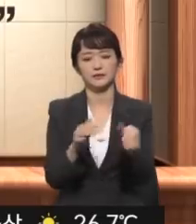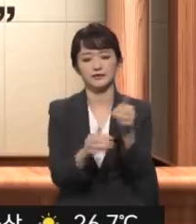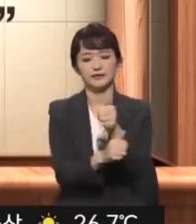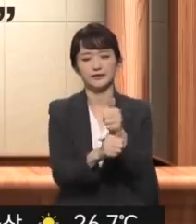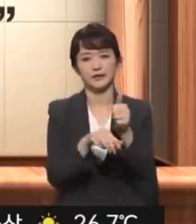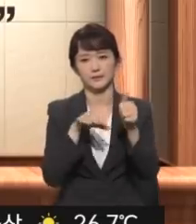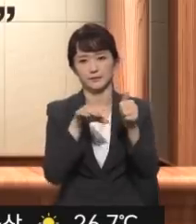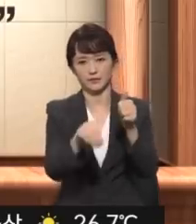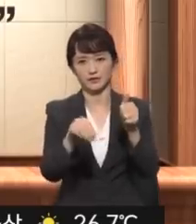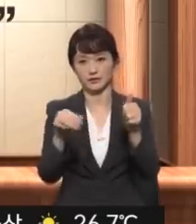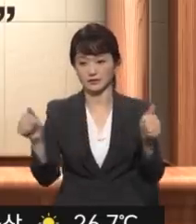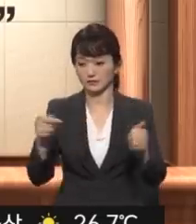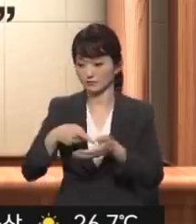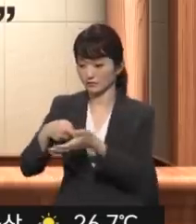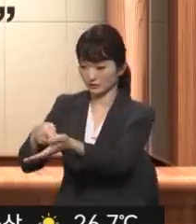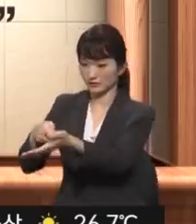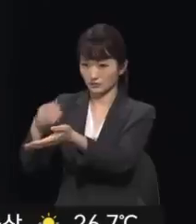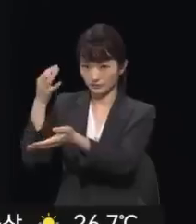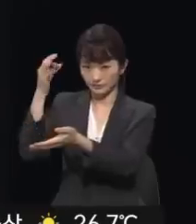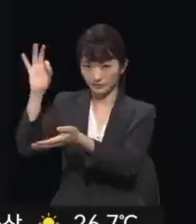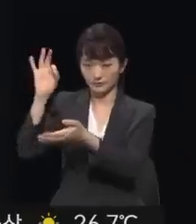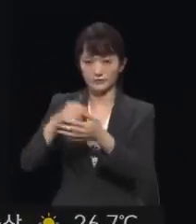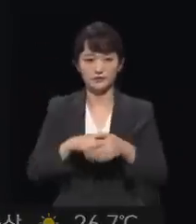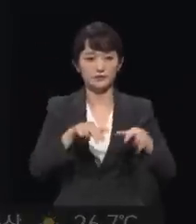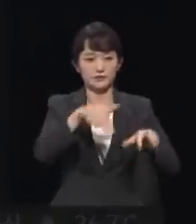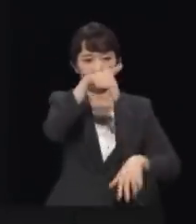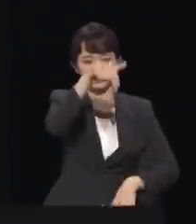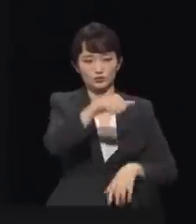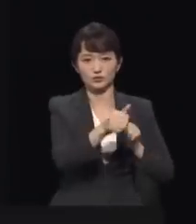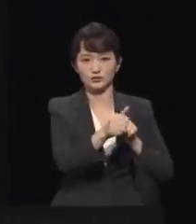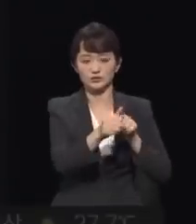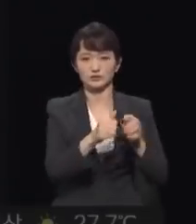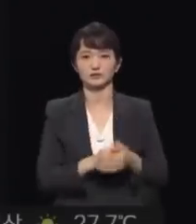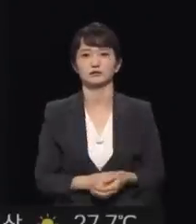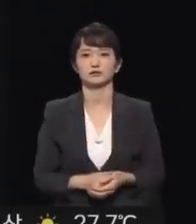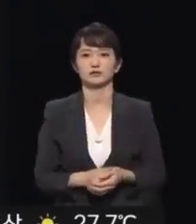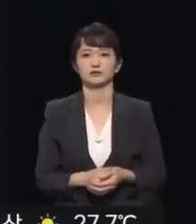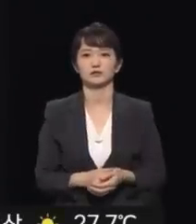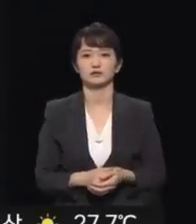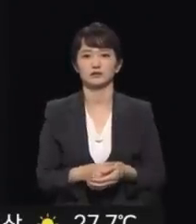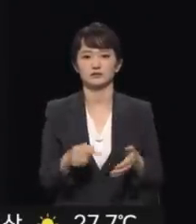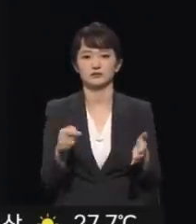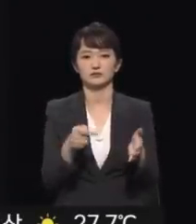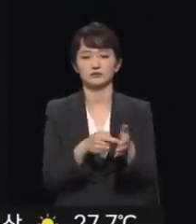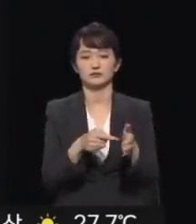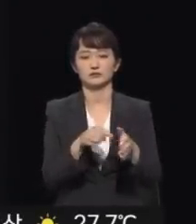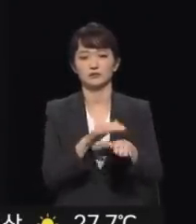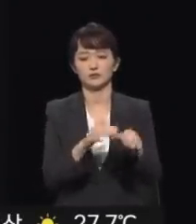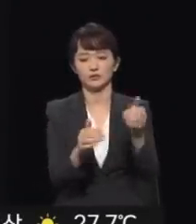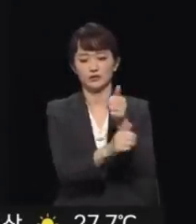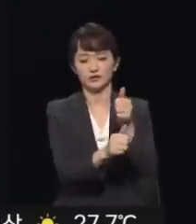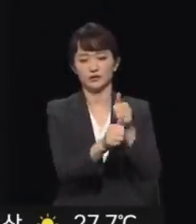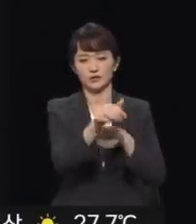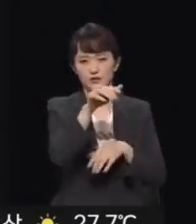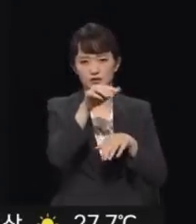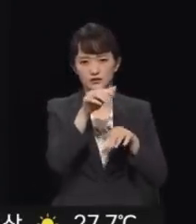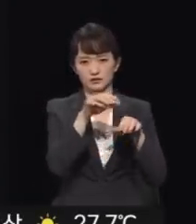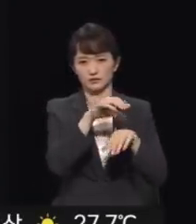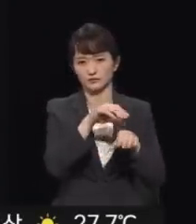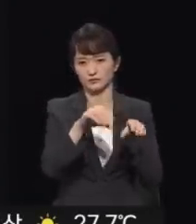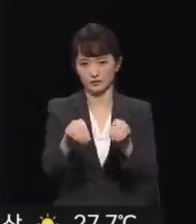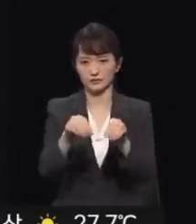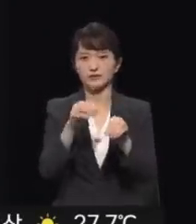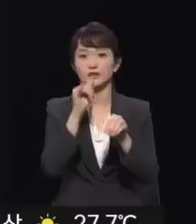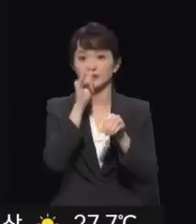형 비데 이 체제는 가처분 신청 인용 되면서 효력이 정지 돼 있습니다 세번째 이 얘기를 좀 하기